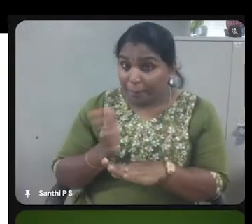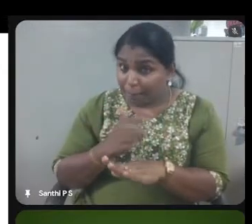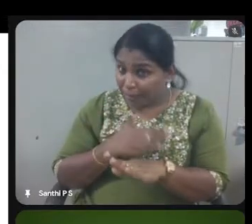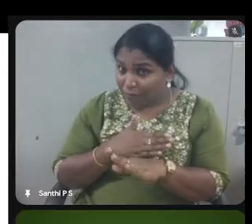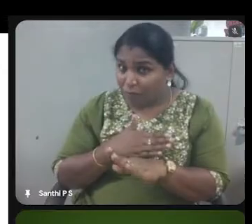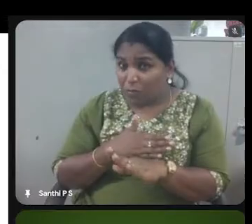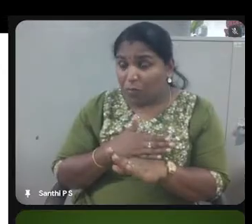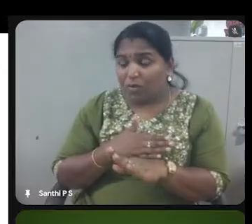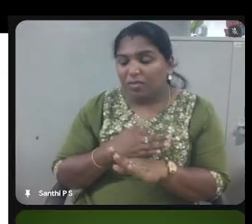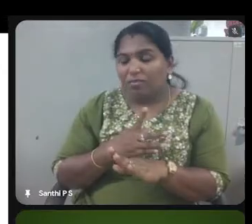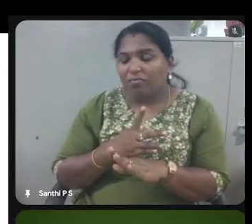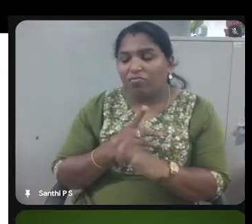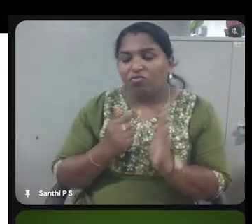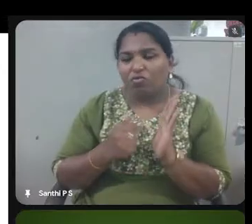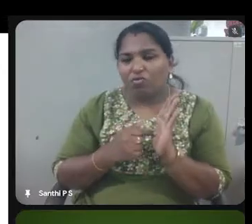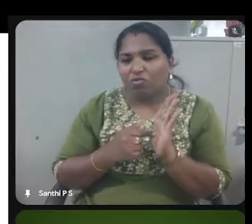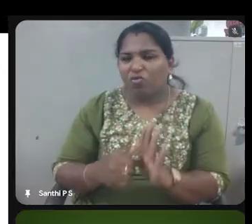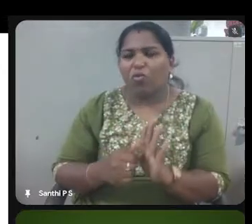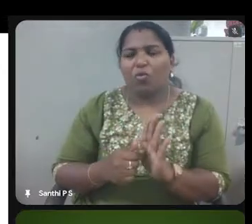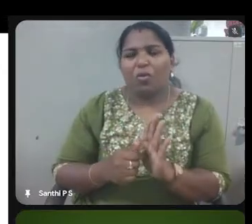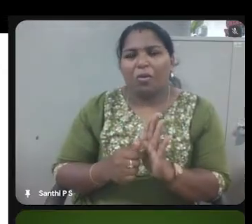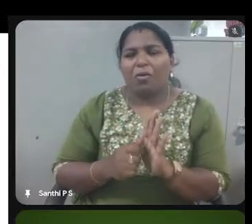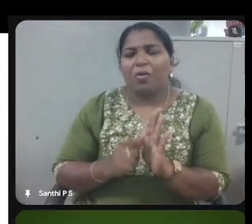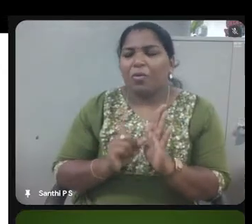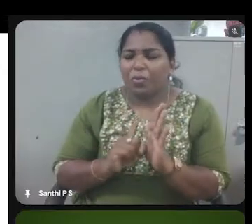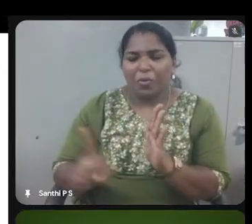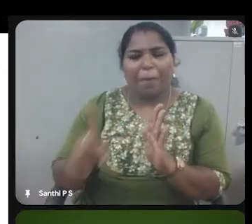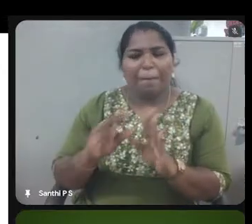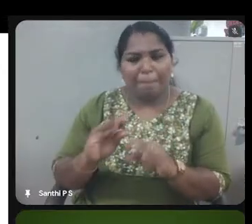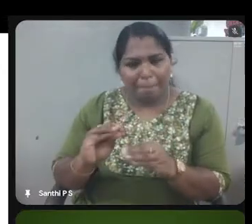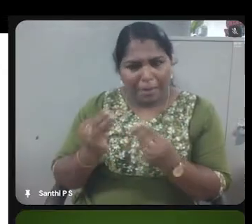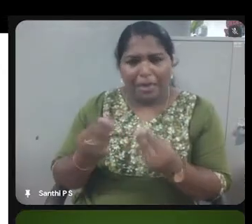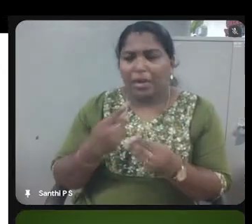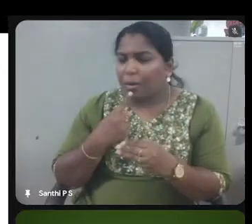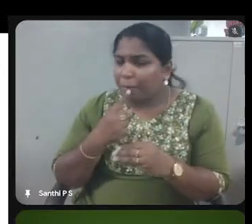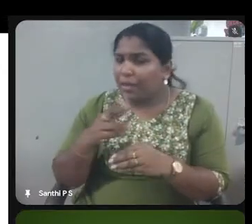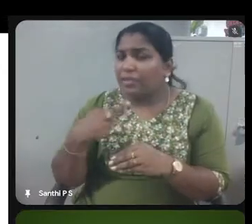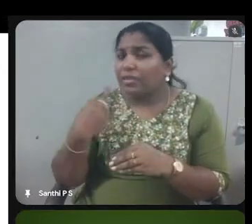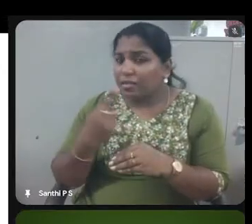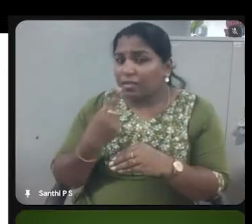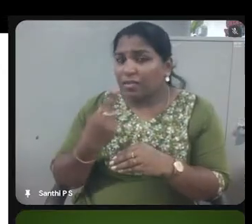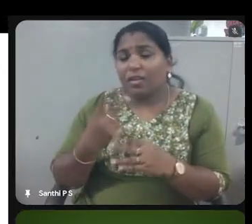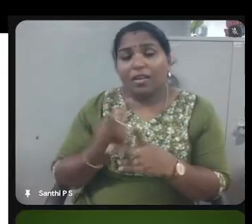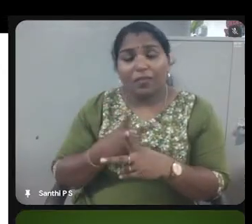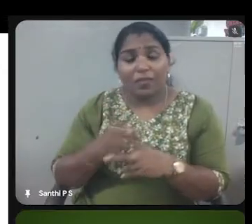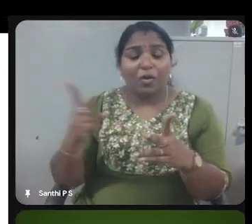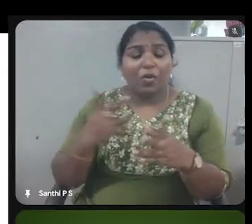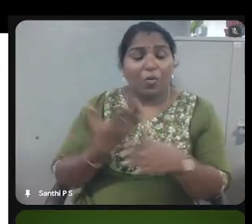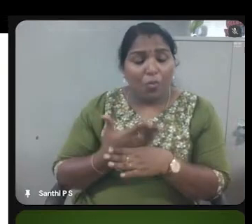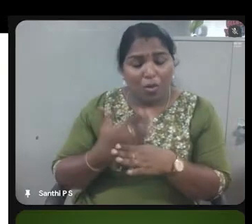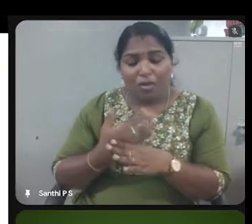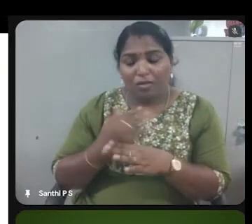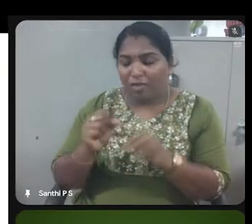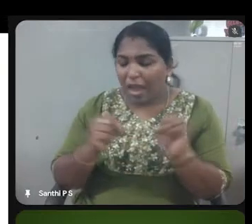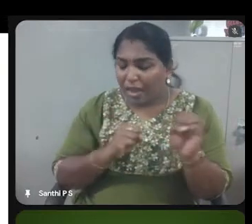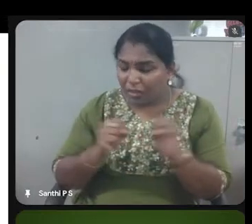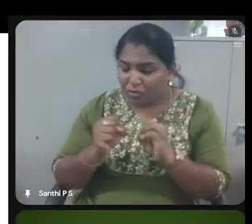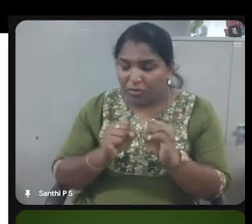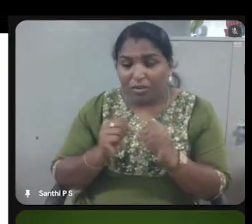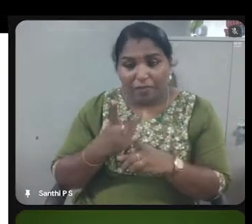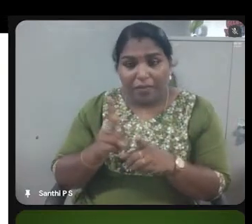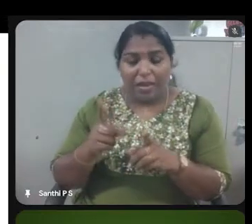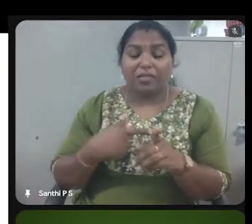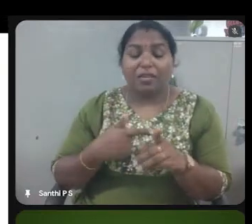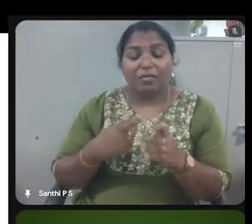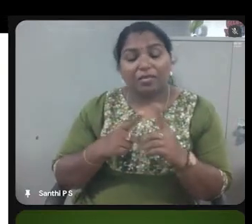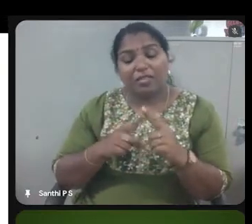കാണിക്കാതിരിക്കുന്നതാണ് നല്ലത് എന്ന് പറയുന്നതിന്റെ റീസൺ ബാക്കി ഒത്തിരി കാര്യങ്ങൾ നമ്മൾ ആക്റ്റീവായിട്ട് പോകത്തില്ല. അപ്പൊ ഇത് പെട്ടെന്ന് ഇവർക്ക് ഒരു എന്റർടൈൻമെന്റും